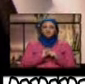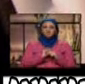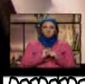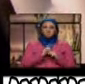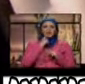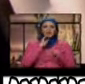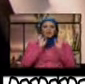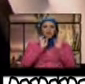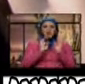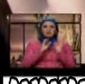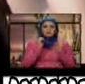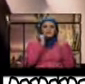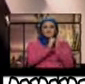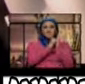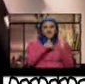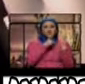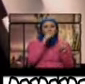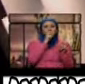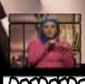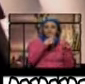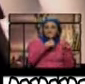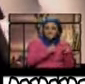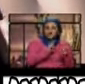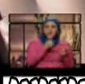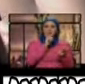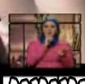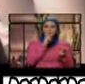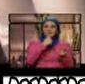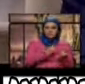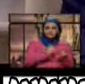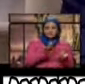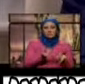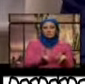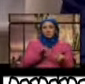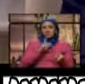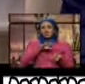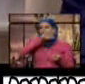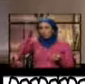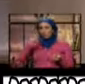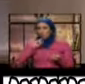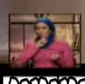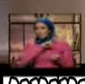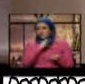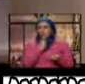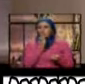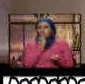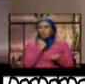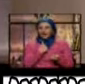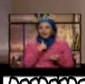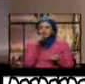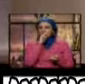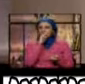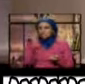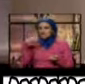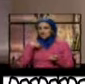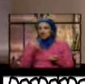يراعي حرمات البيوت. نعم. وحرمات الناس حتى لا تصاب، يعني الله يرضى عنك بيت، وتبقى مصيبه كارثه لان ما زرعت